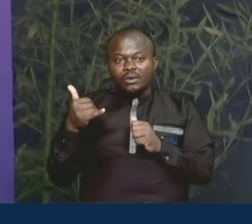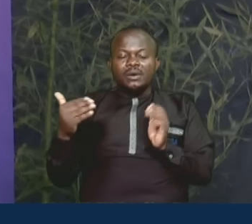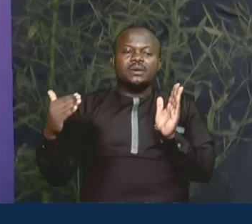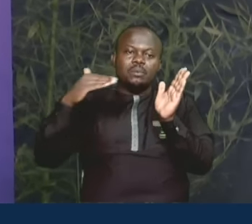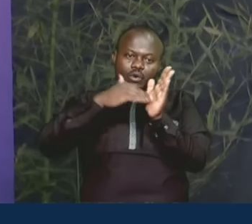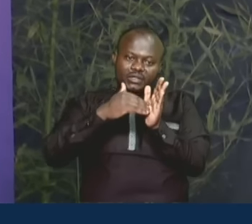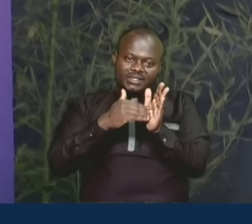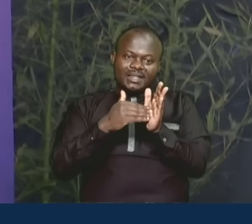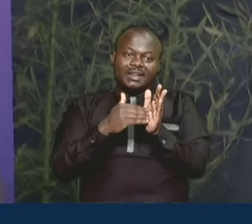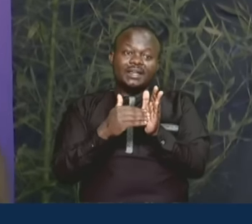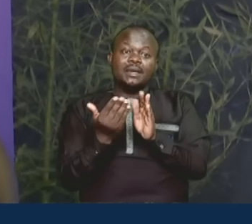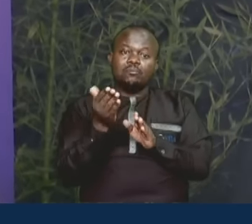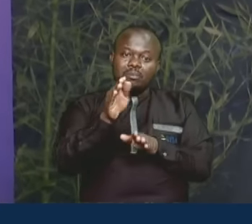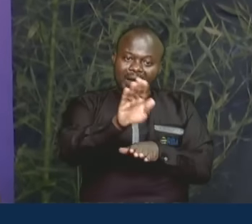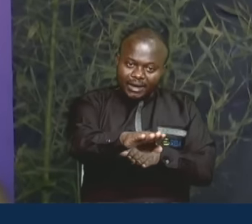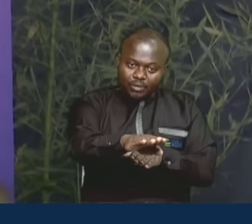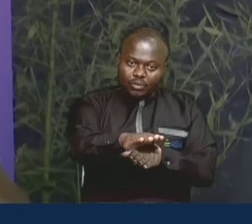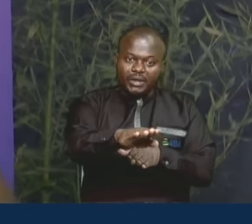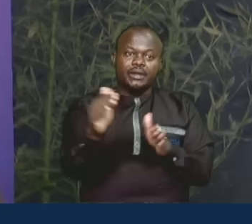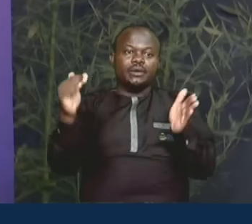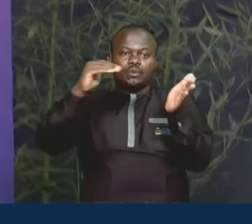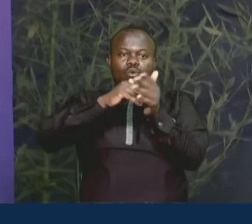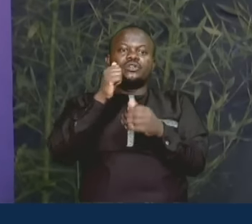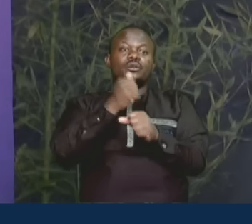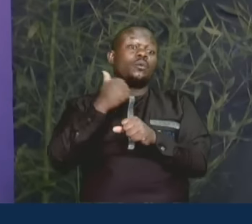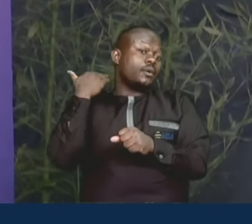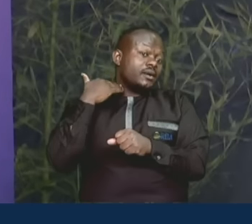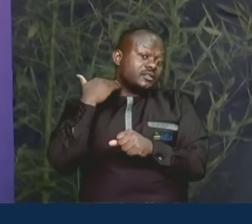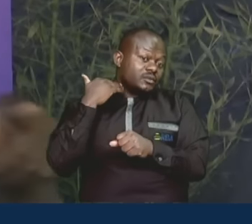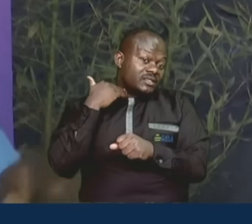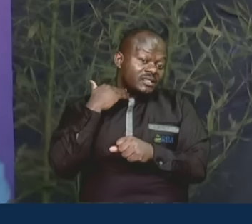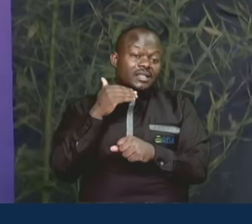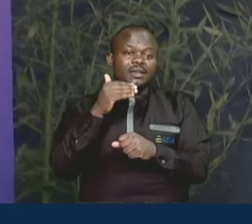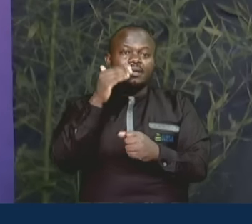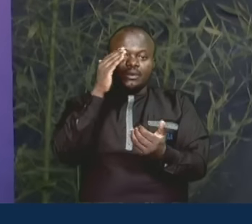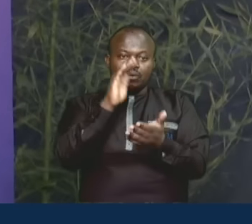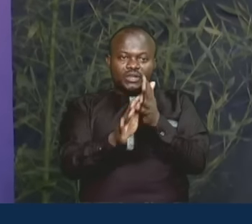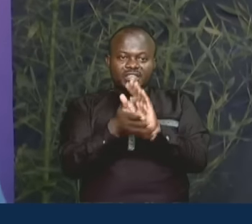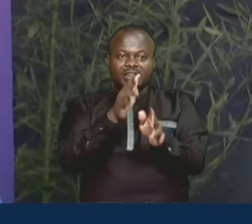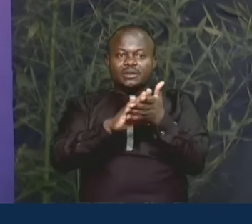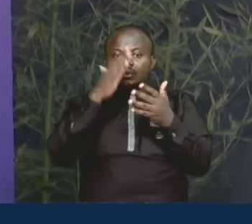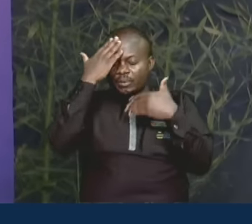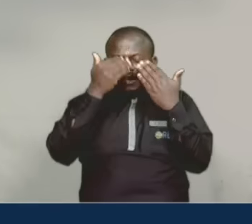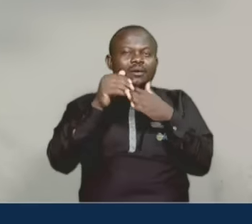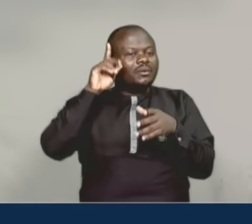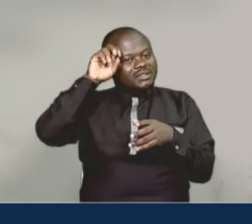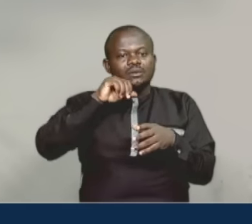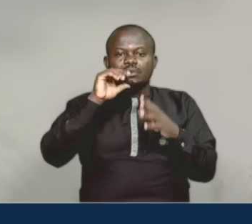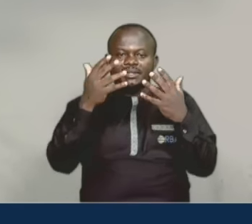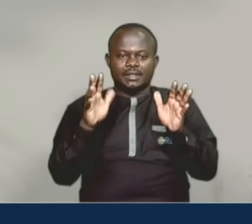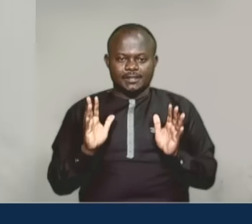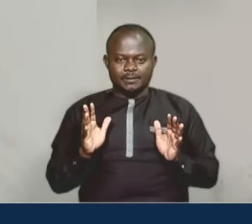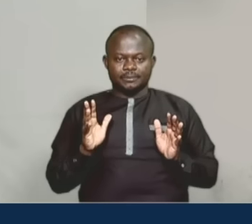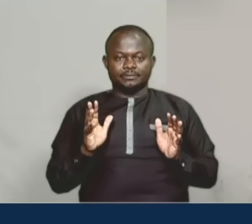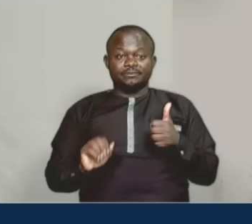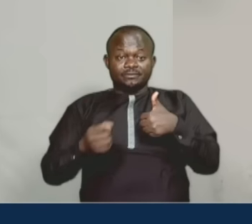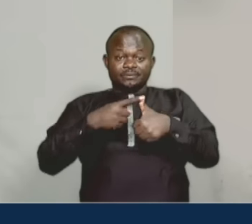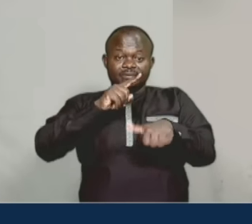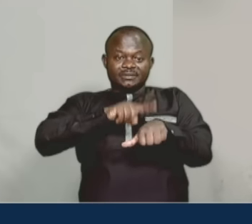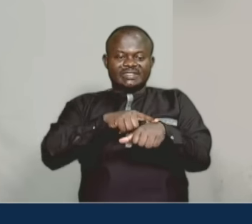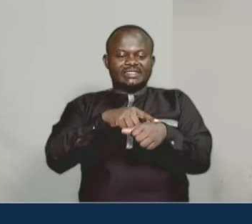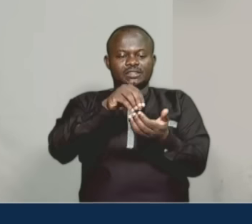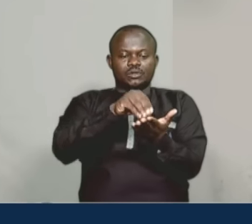bongere bagaruke kongera gukora genocide kuyirangiza kuko bumva batayirangije ku ikubitiro inyandiko isaba